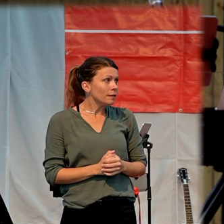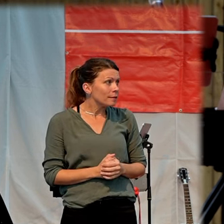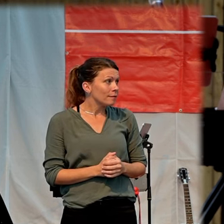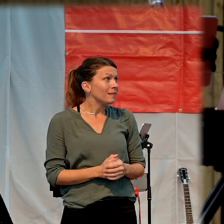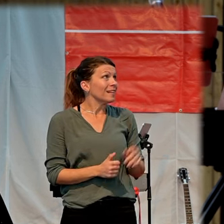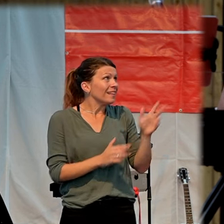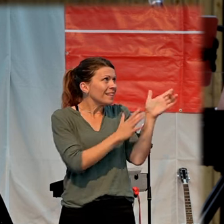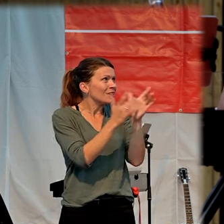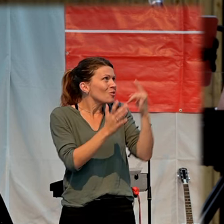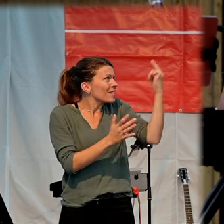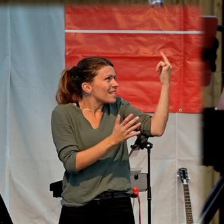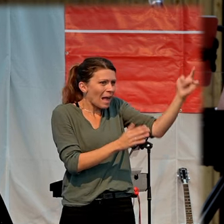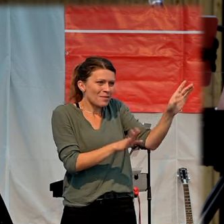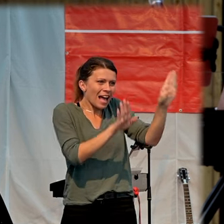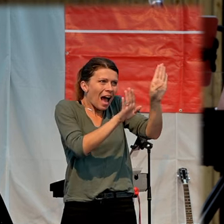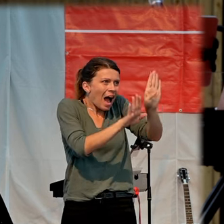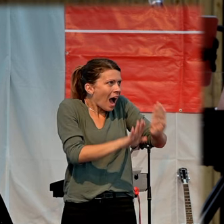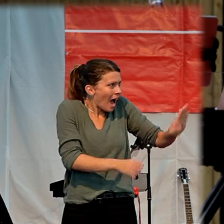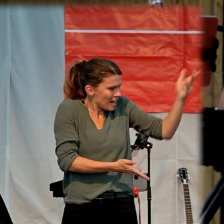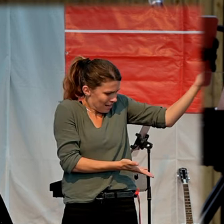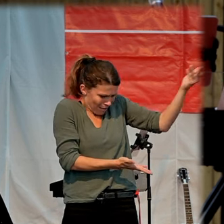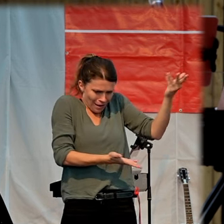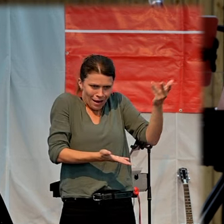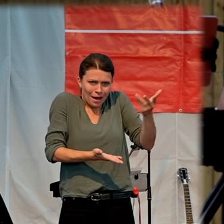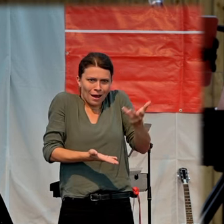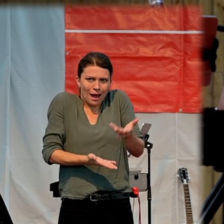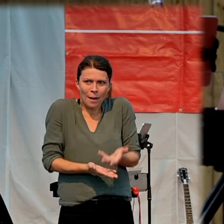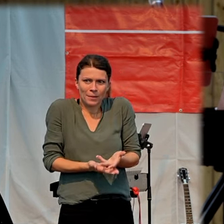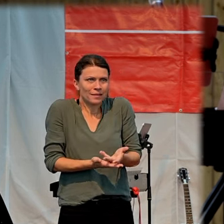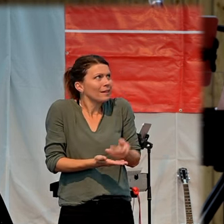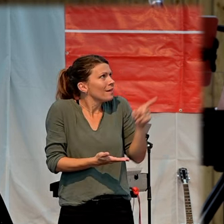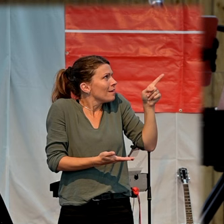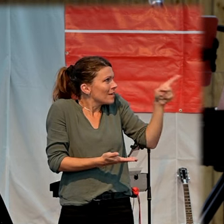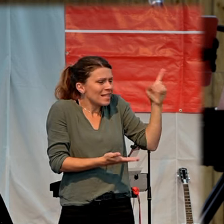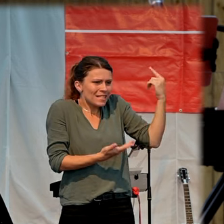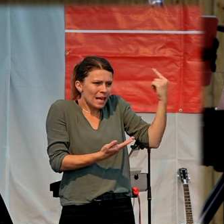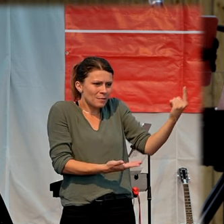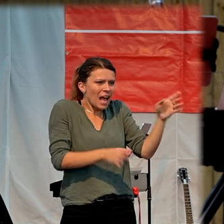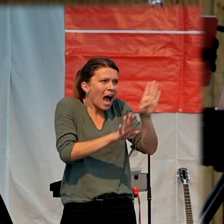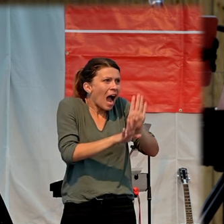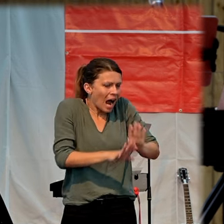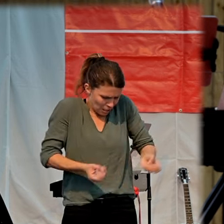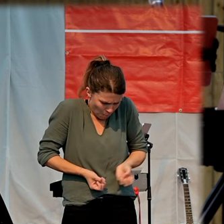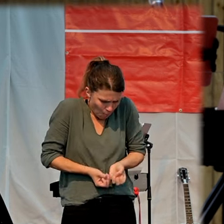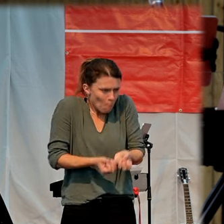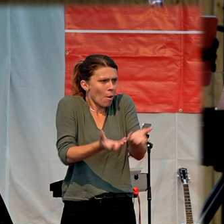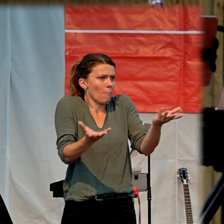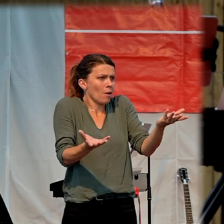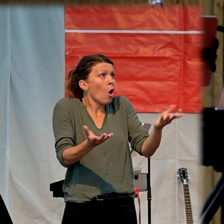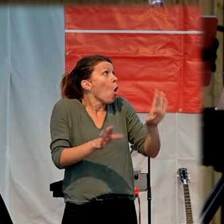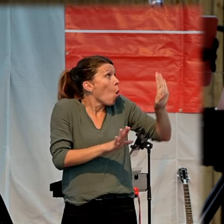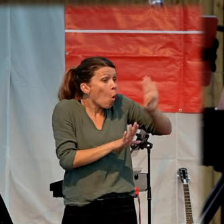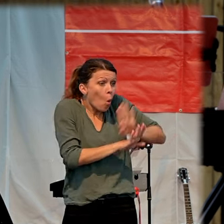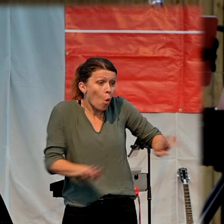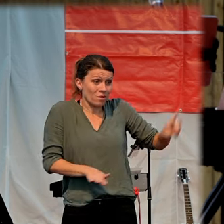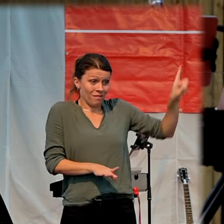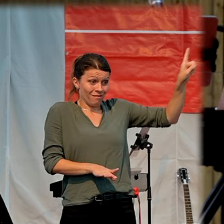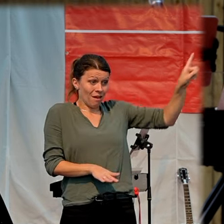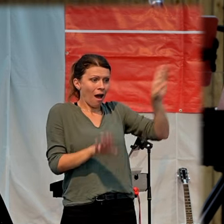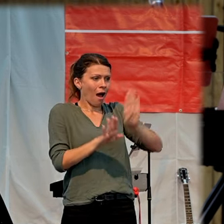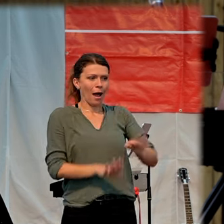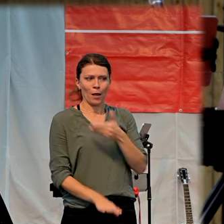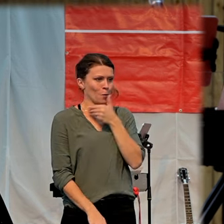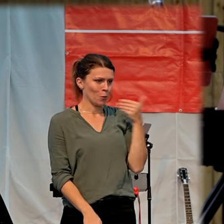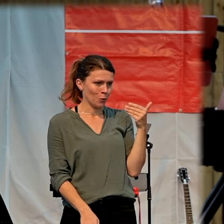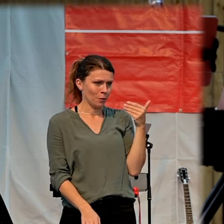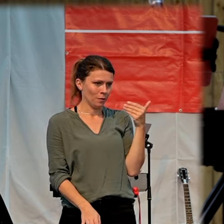der Heilsstifter, er ist der Grund alles Heils. Es gibt kein Heil ohne ihn.